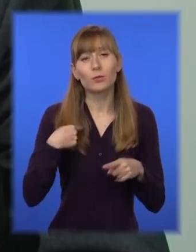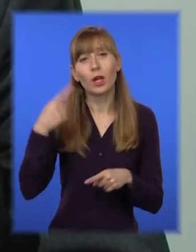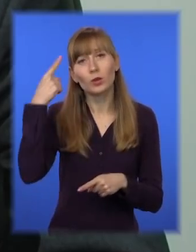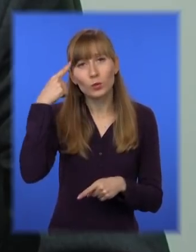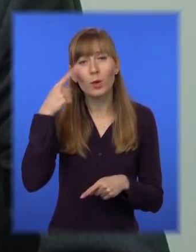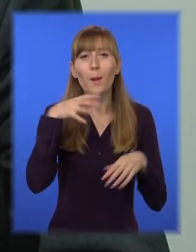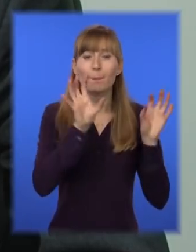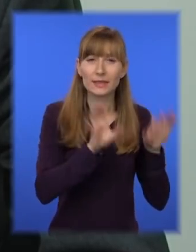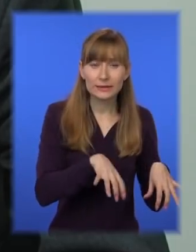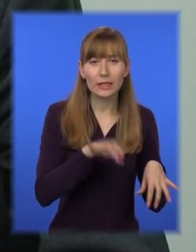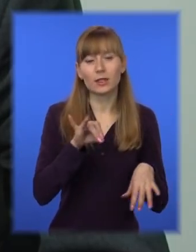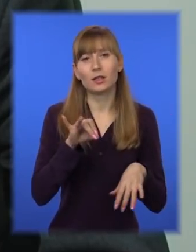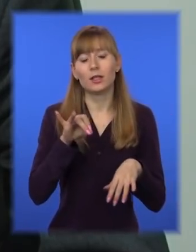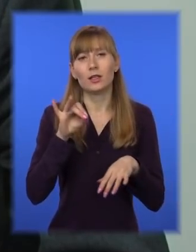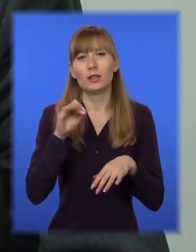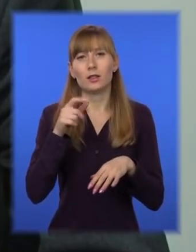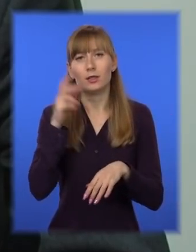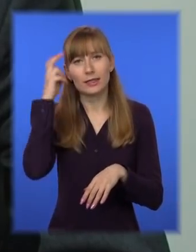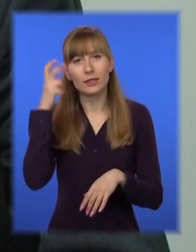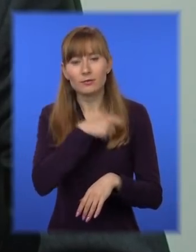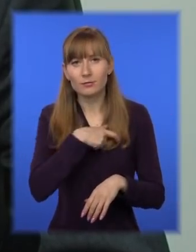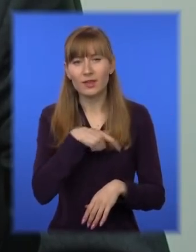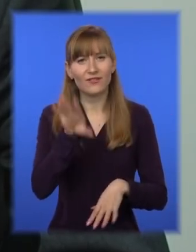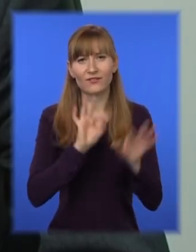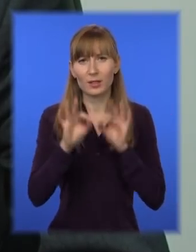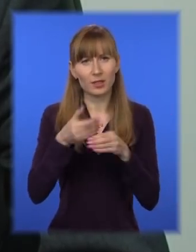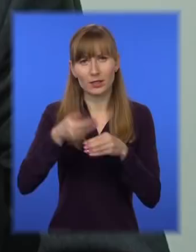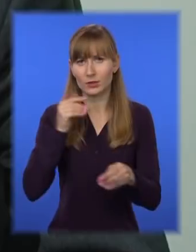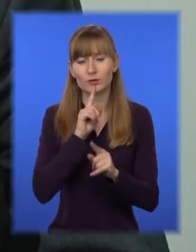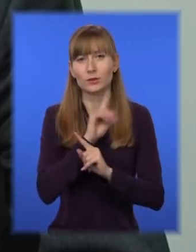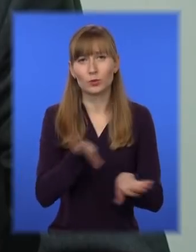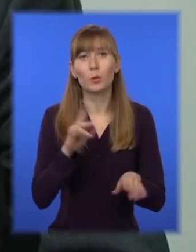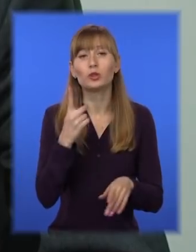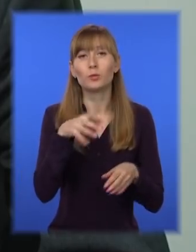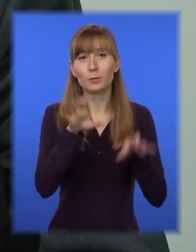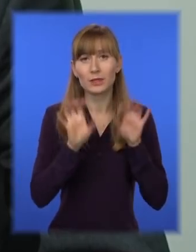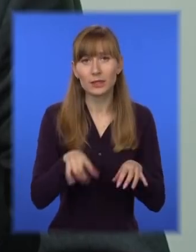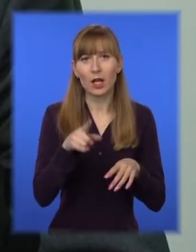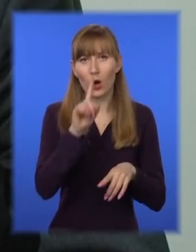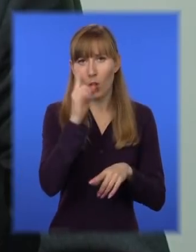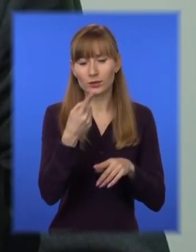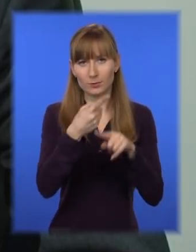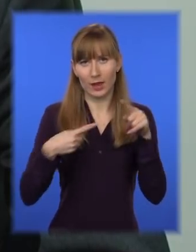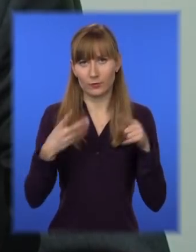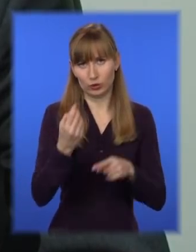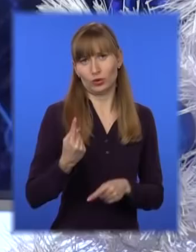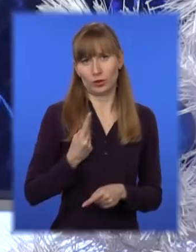Я думаю, що парламентських президентських виборів не буде, тим паче, що до президентських, за великим рахунком, залишилося менше півтора